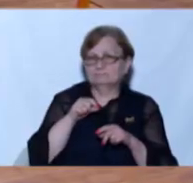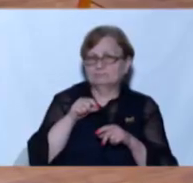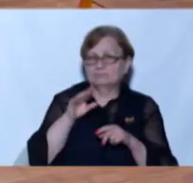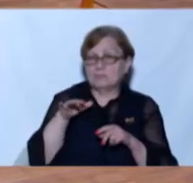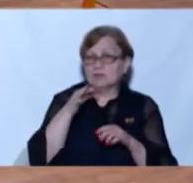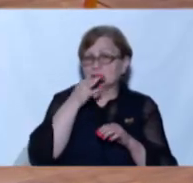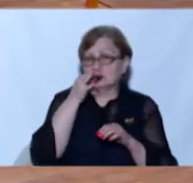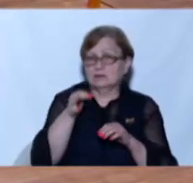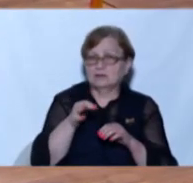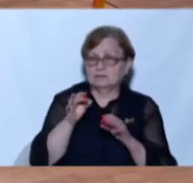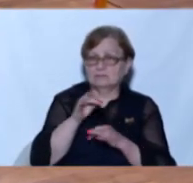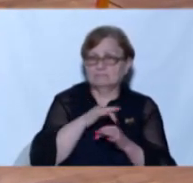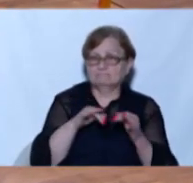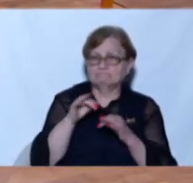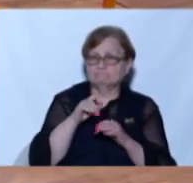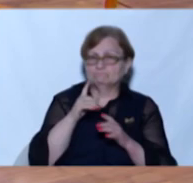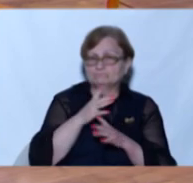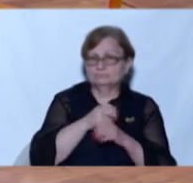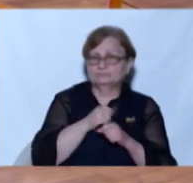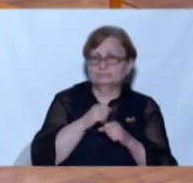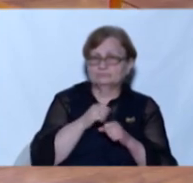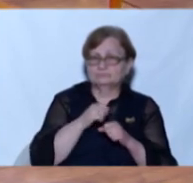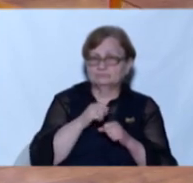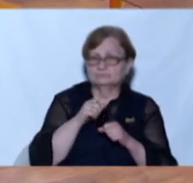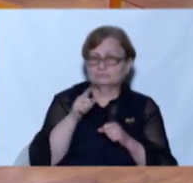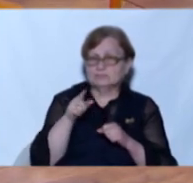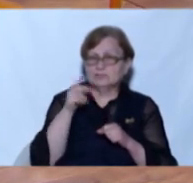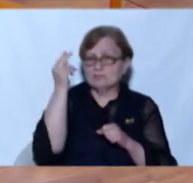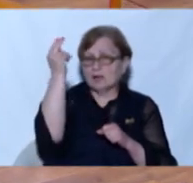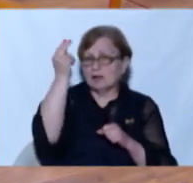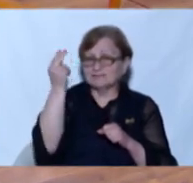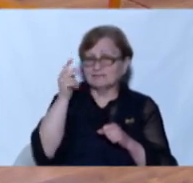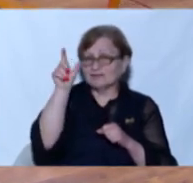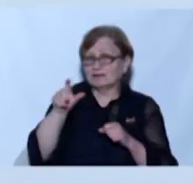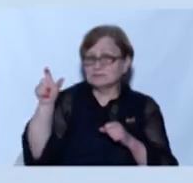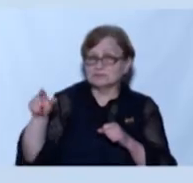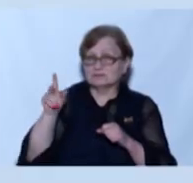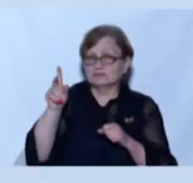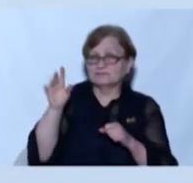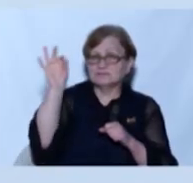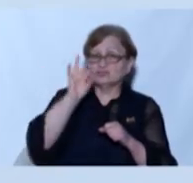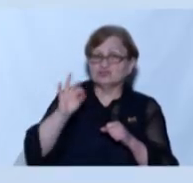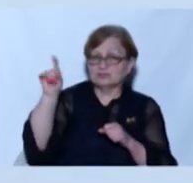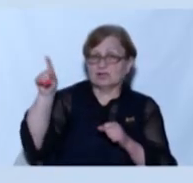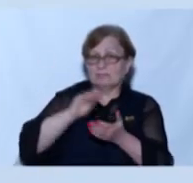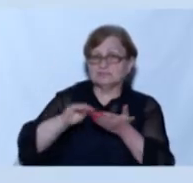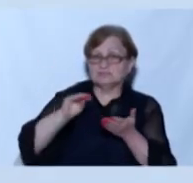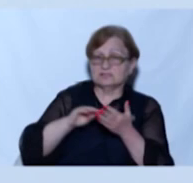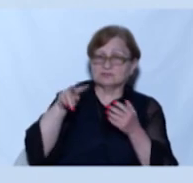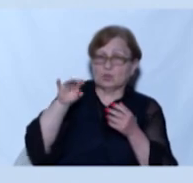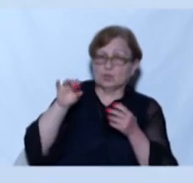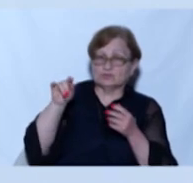მე ვისაუბროთ იმ მოკლედ ძალიან იმ მხატვრებზე და იმ ტილოებზე, რომელსაც ახსენებს ნიკო